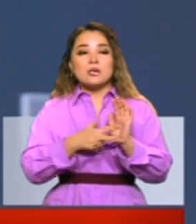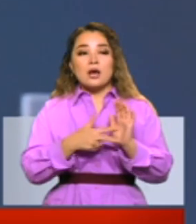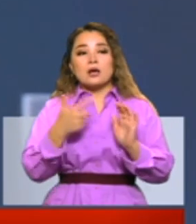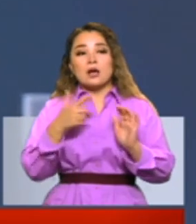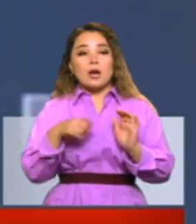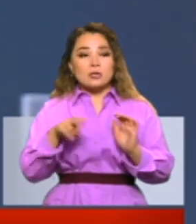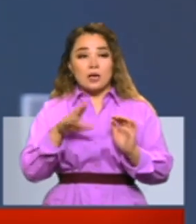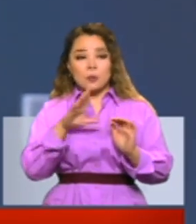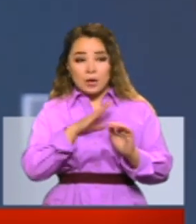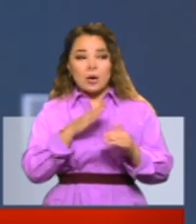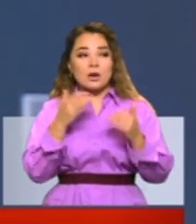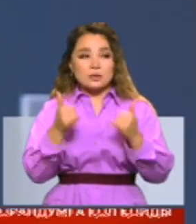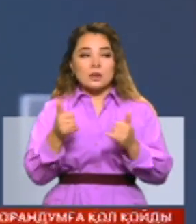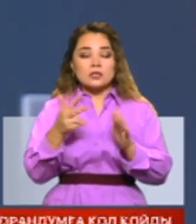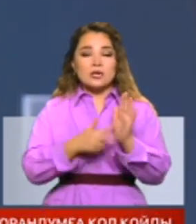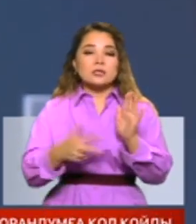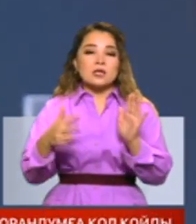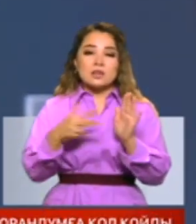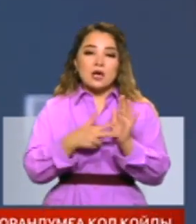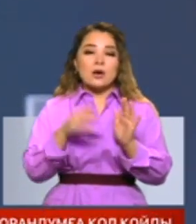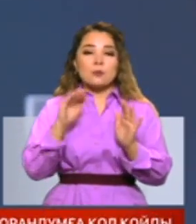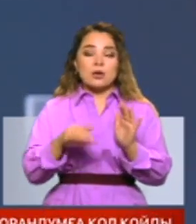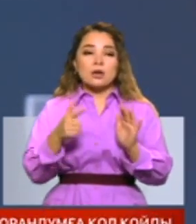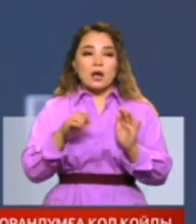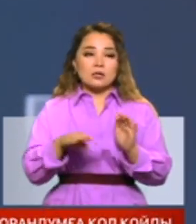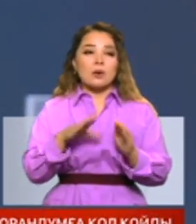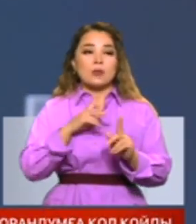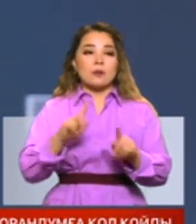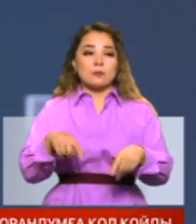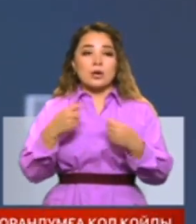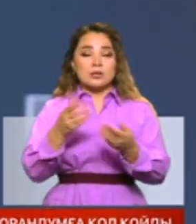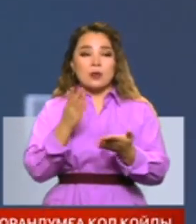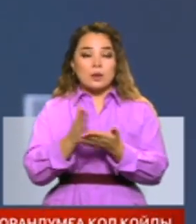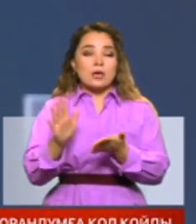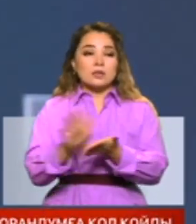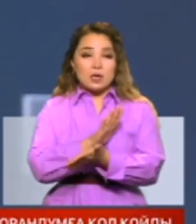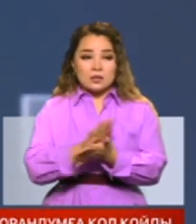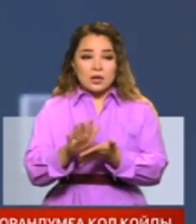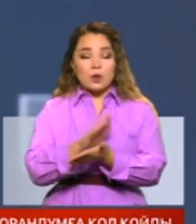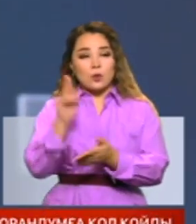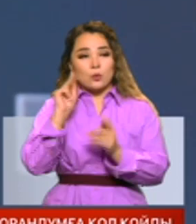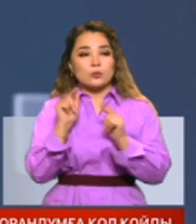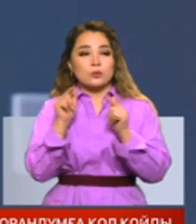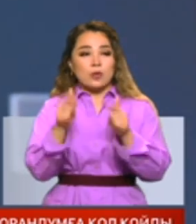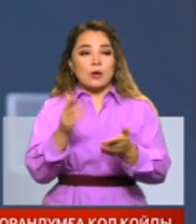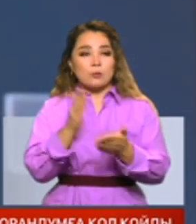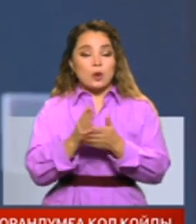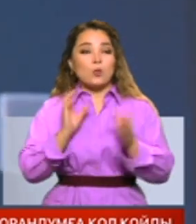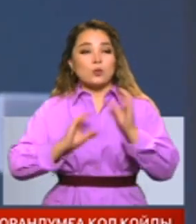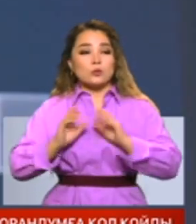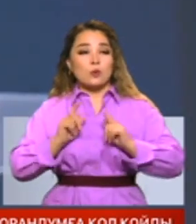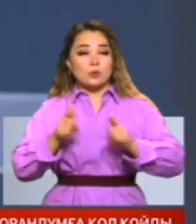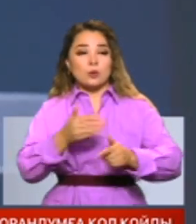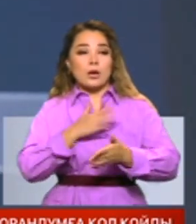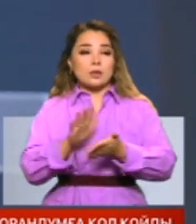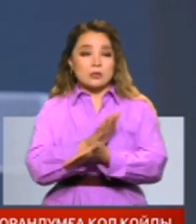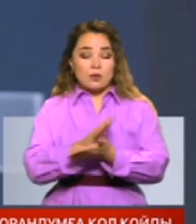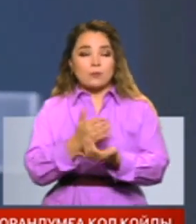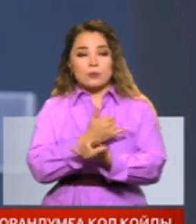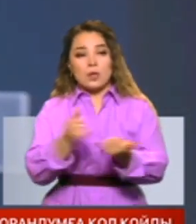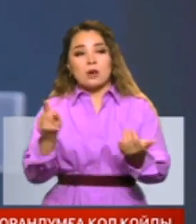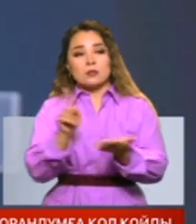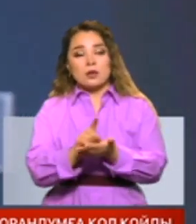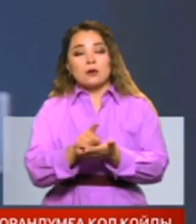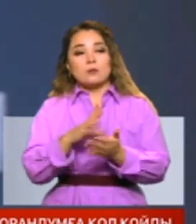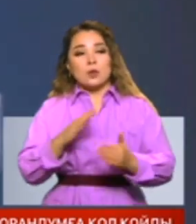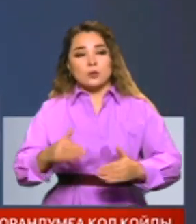жағдайда, биыл бұл 88 мың грант бердік, яғни 5 жылдың ішінде 50 мың грантқа өсті. 2020 жылдан бастап бұл